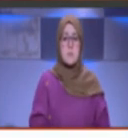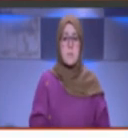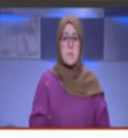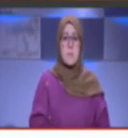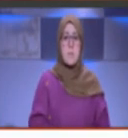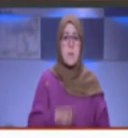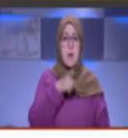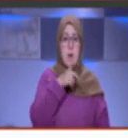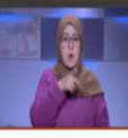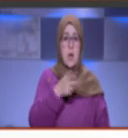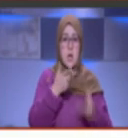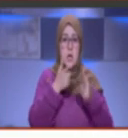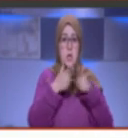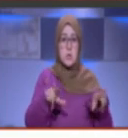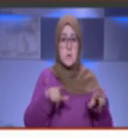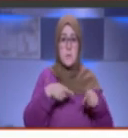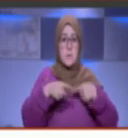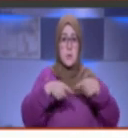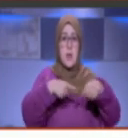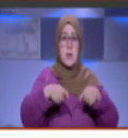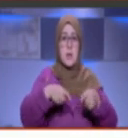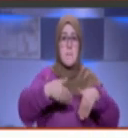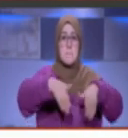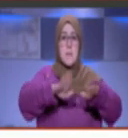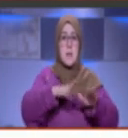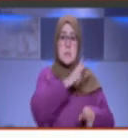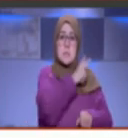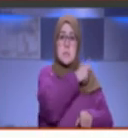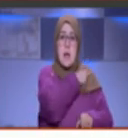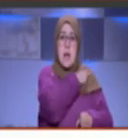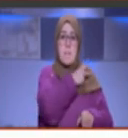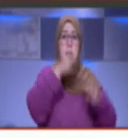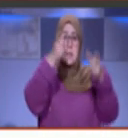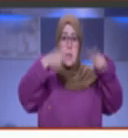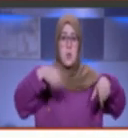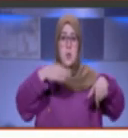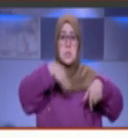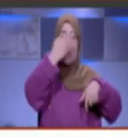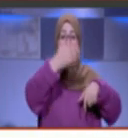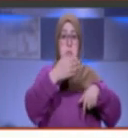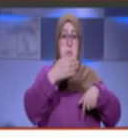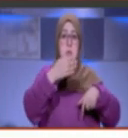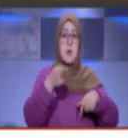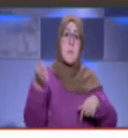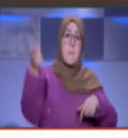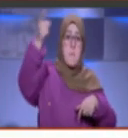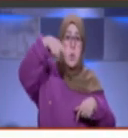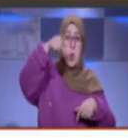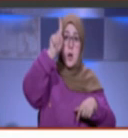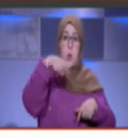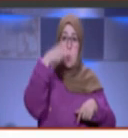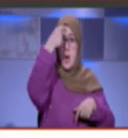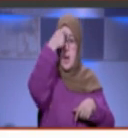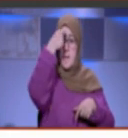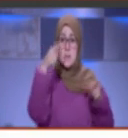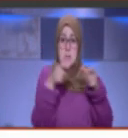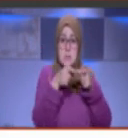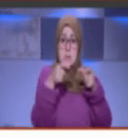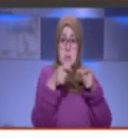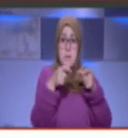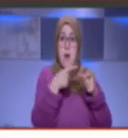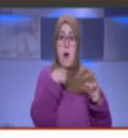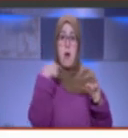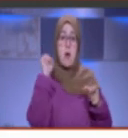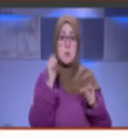كشف دبلوماسيون أن مجلس الأمن الدولي سيعقد غدا الخميس أول اجتماع له حول فيروس كورونا، ومن المقرر